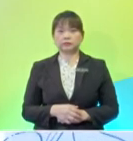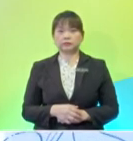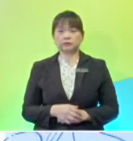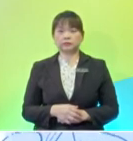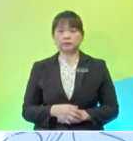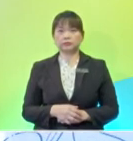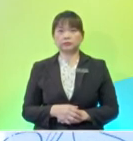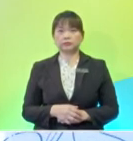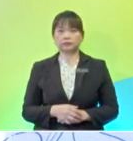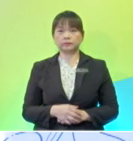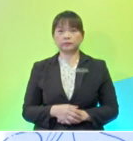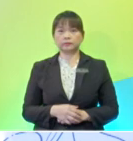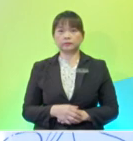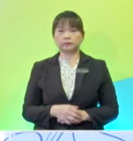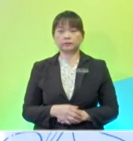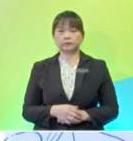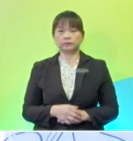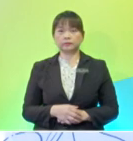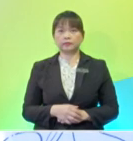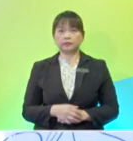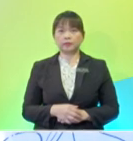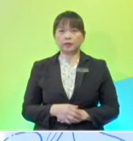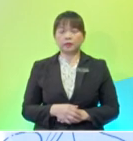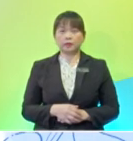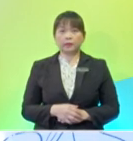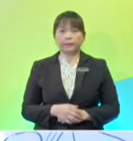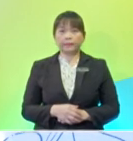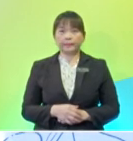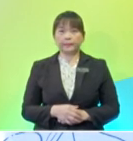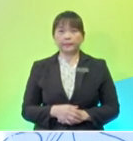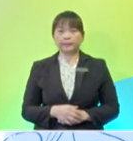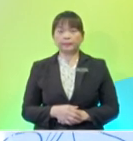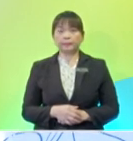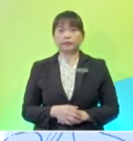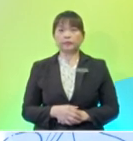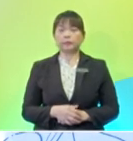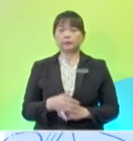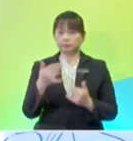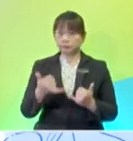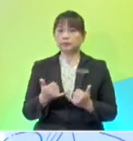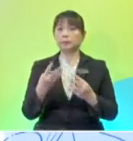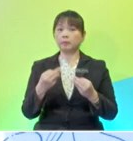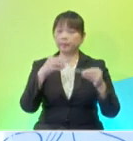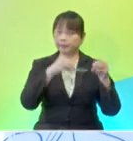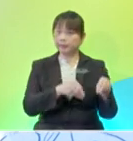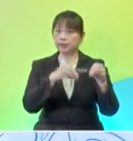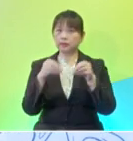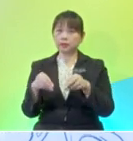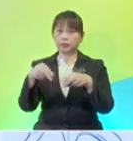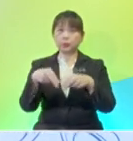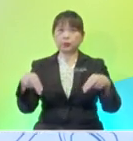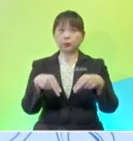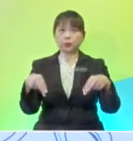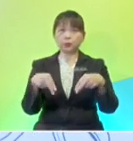sekarang nih kita akan mode pindahkan ukuran baik oke so pakai jangan